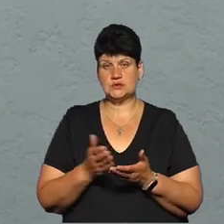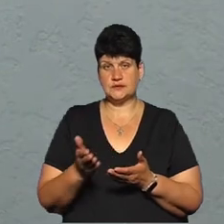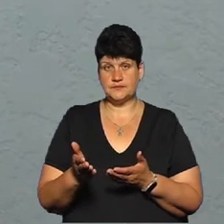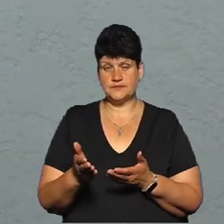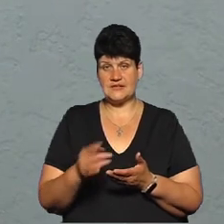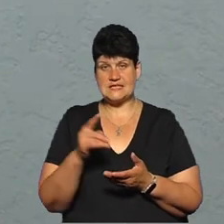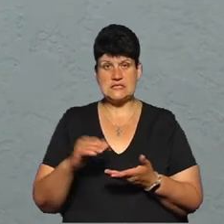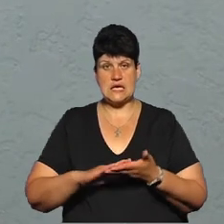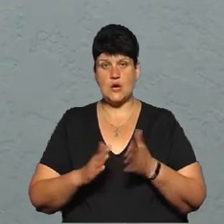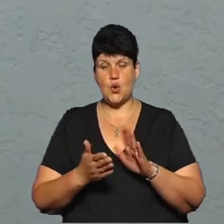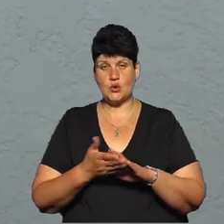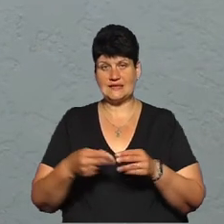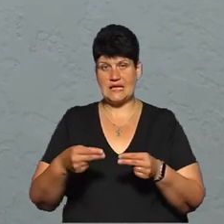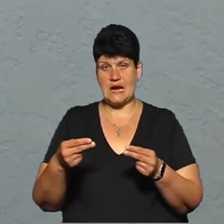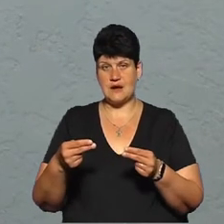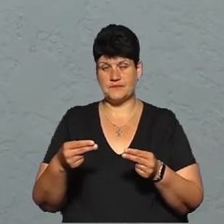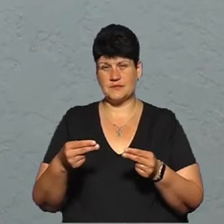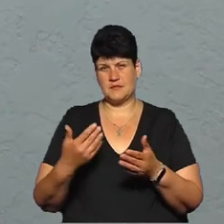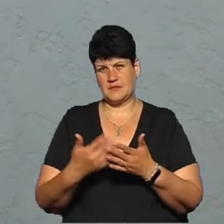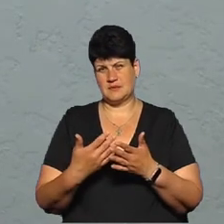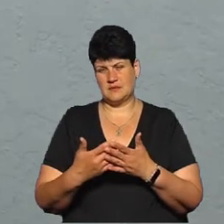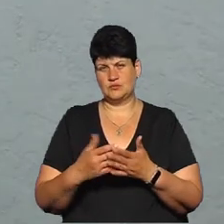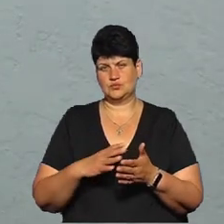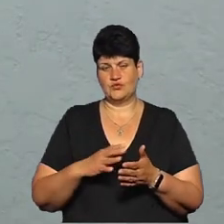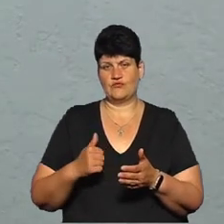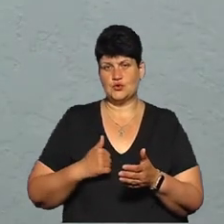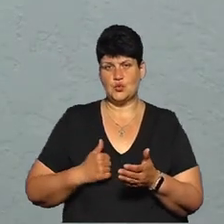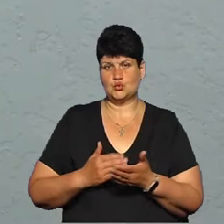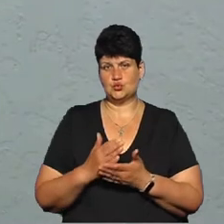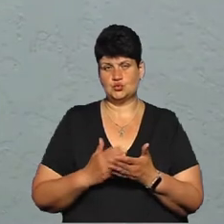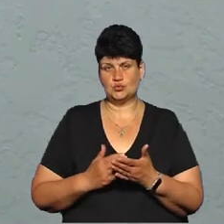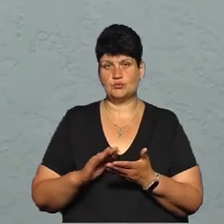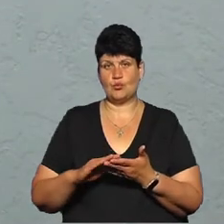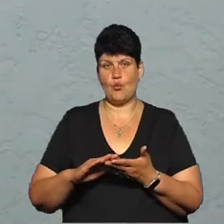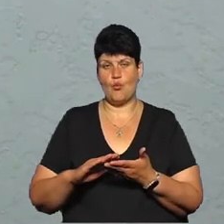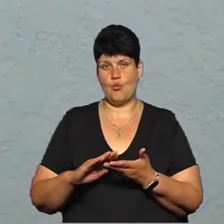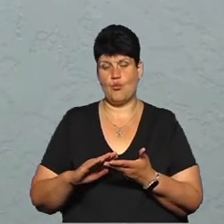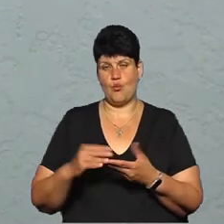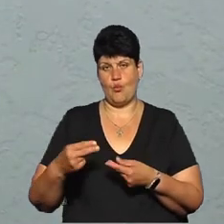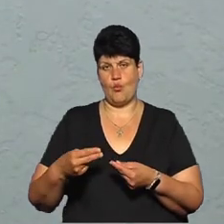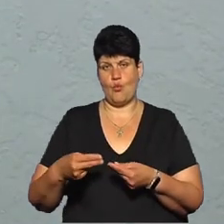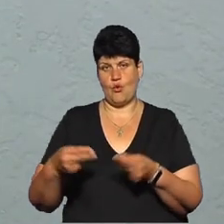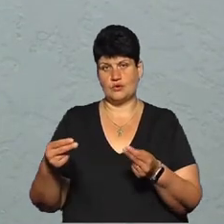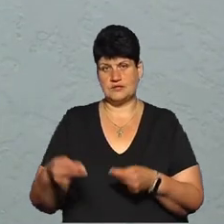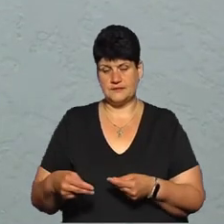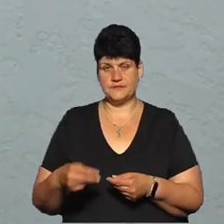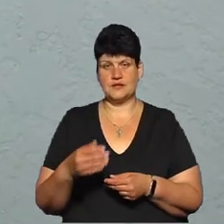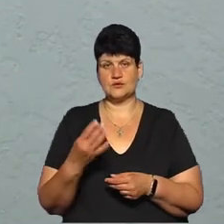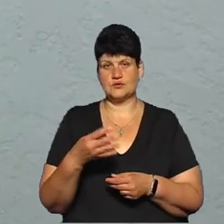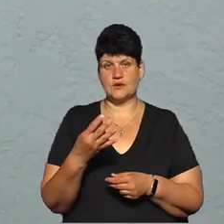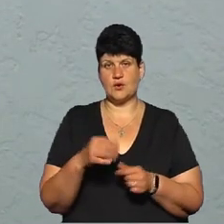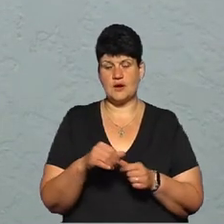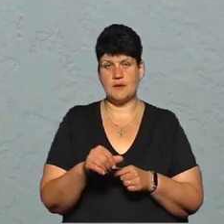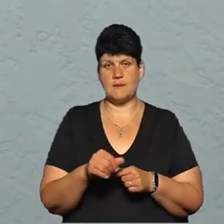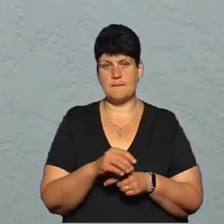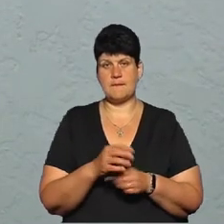контрактом, став військовослужбовцем служби за контрактом, саме з цієї 14-ї окремої механізованої бригади. За два